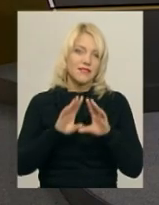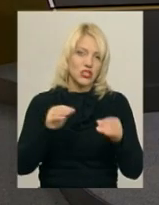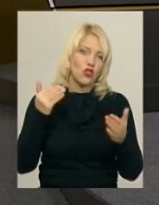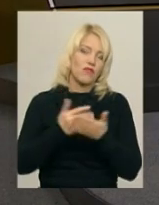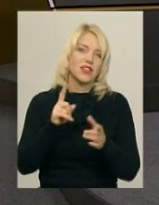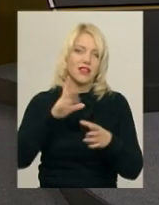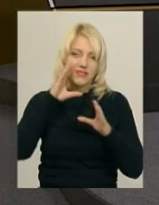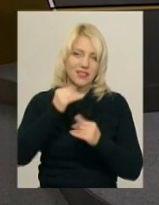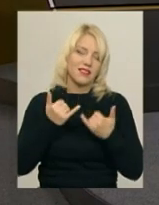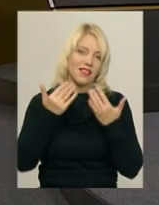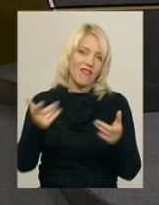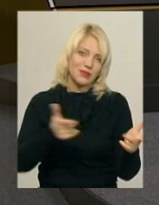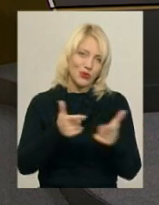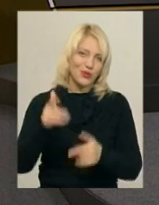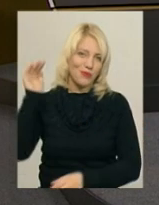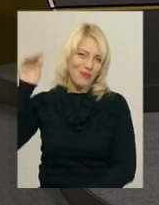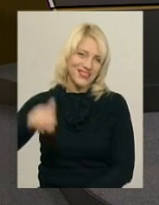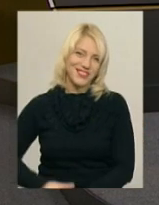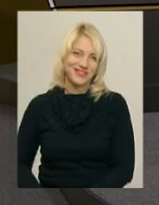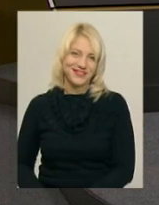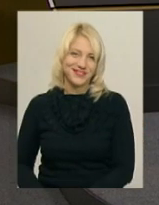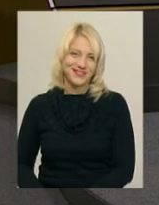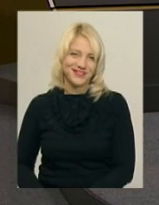новини, які ми стигли для вас підготувати. Побачимось.